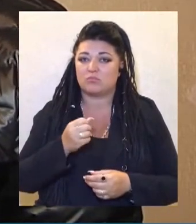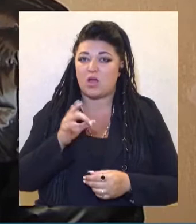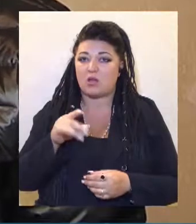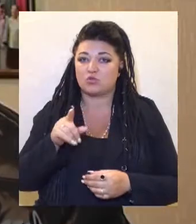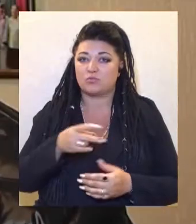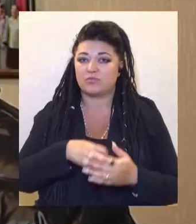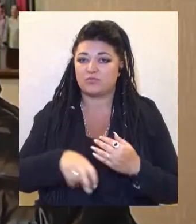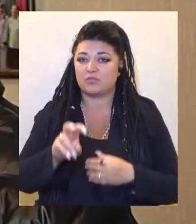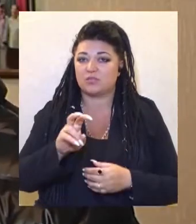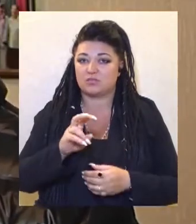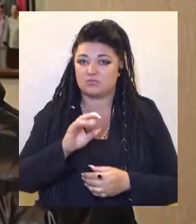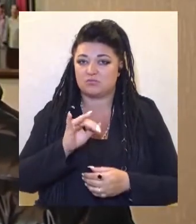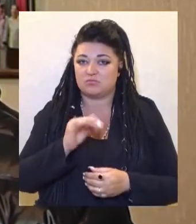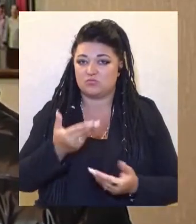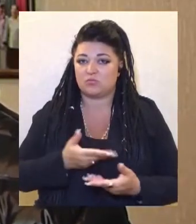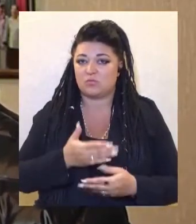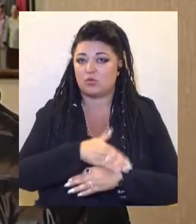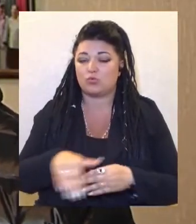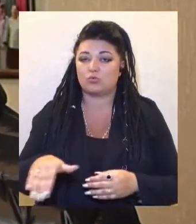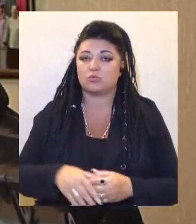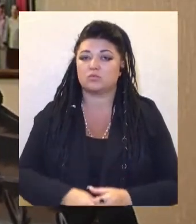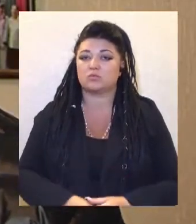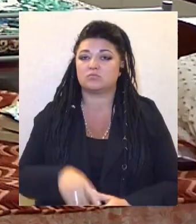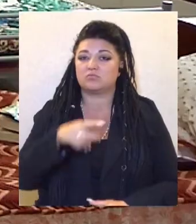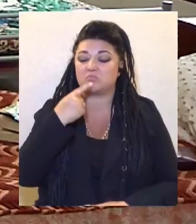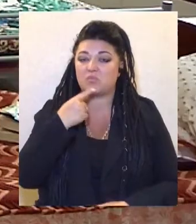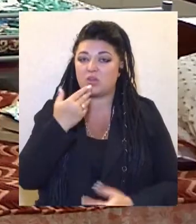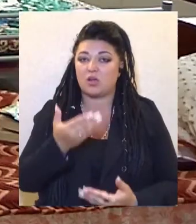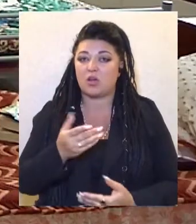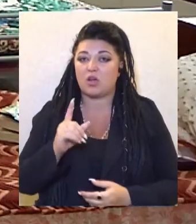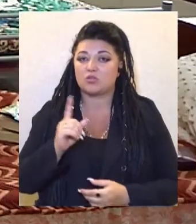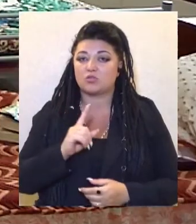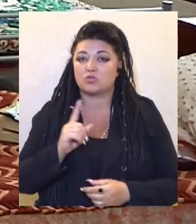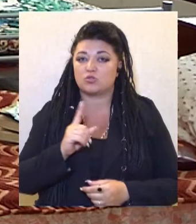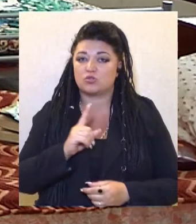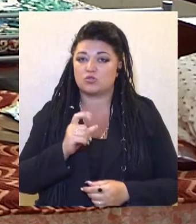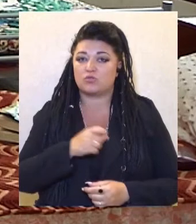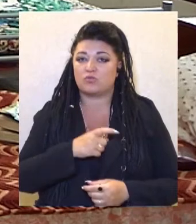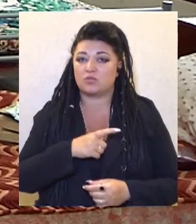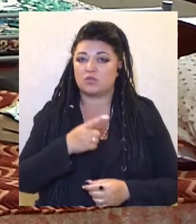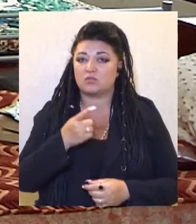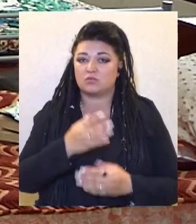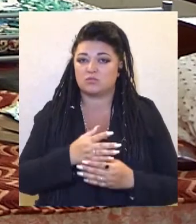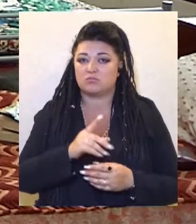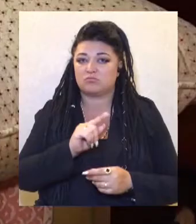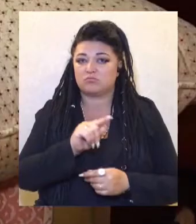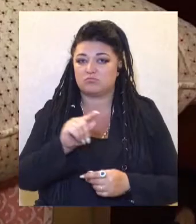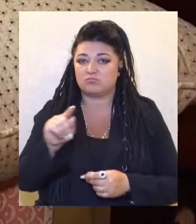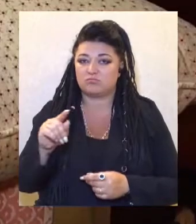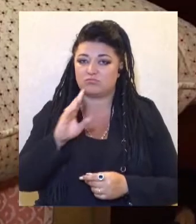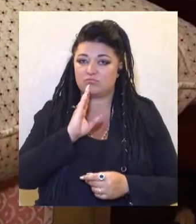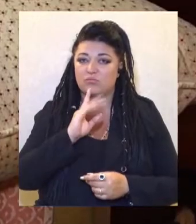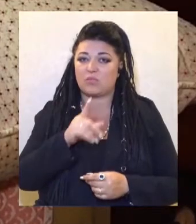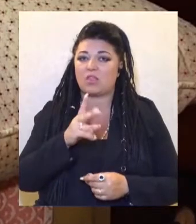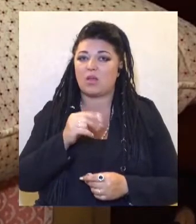занимает 3 года. Федір Герасимов каже, всього таких притулків в Одесі 4. Усі вони працюють на благодійні кошти.